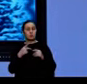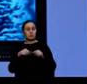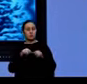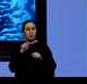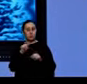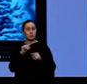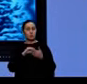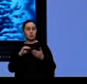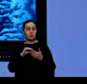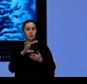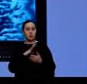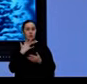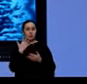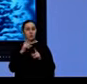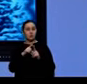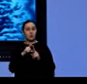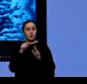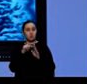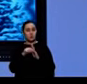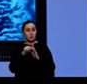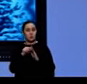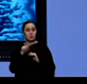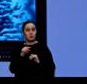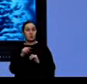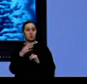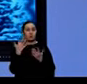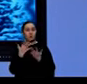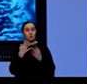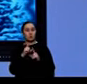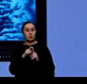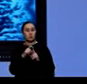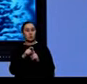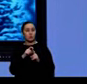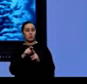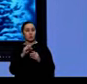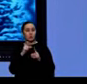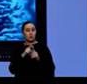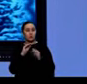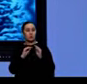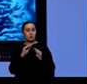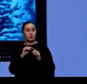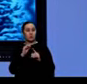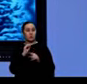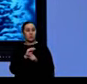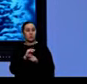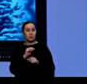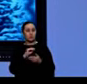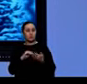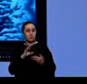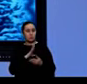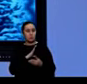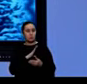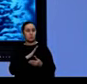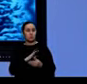Bolajonlar, mana shu yozgan 5 ta so'zingizni ichida qaysi so'zlarga so'z yasovchi qo'shimchalar qo'shilgan?